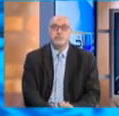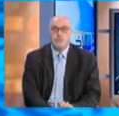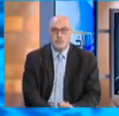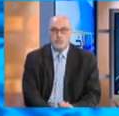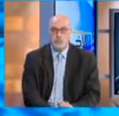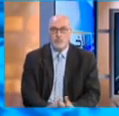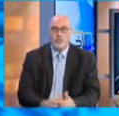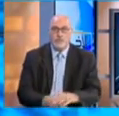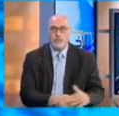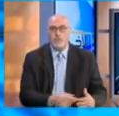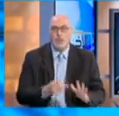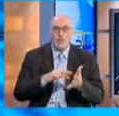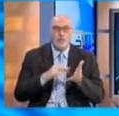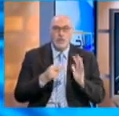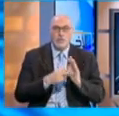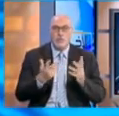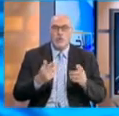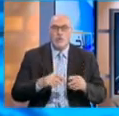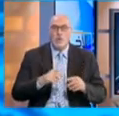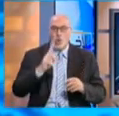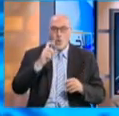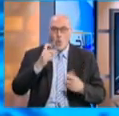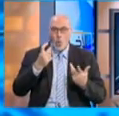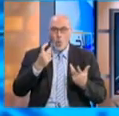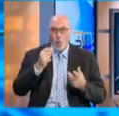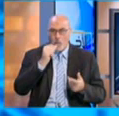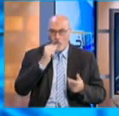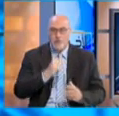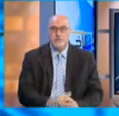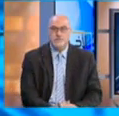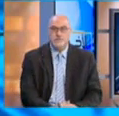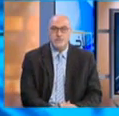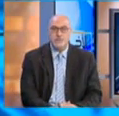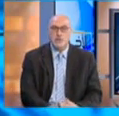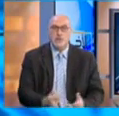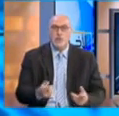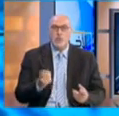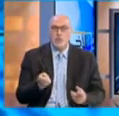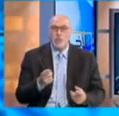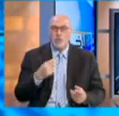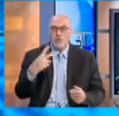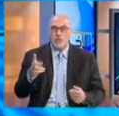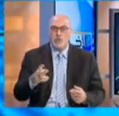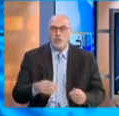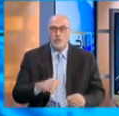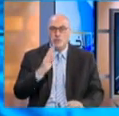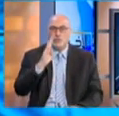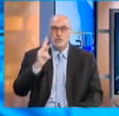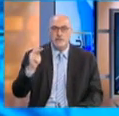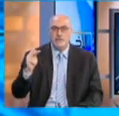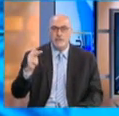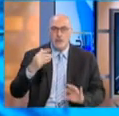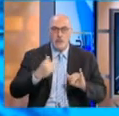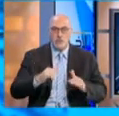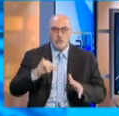ضمن استراتيجية تزويد الساكنة بالمياه الصالحة للشرب، دخلت محطة الباخرة المحطمة ببرج الكفان